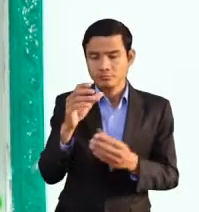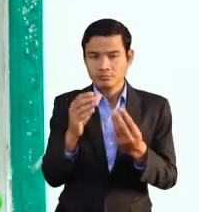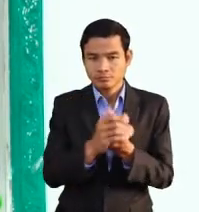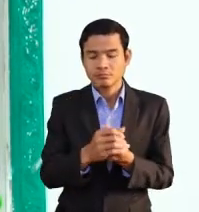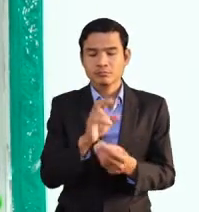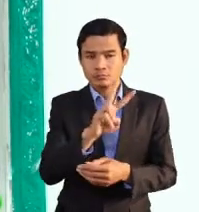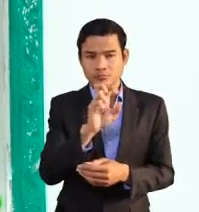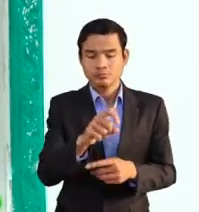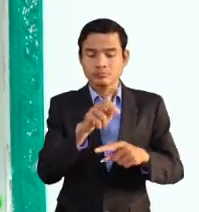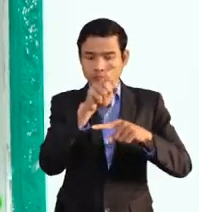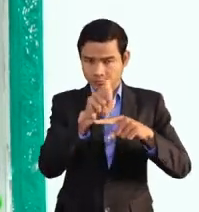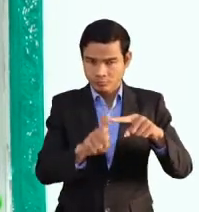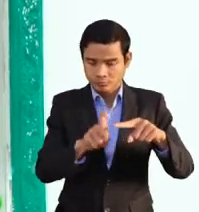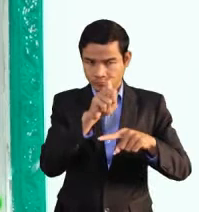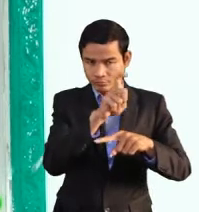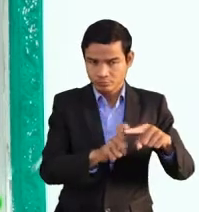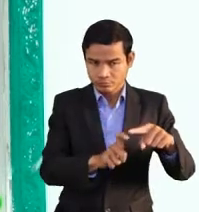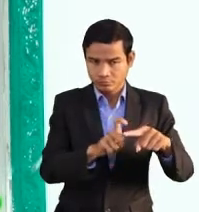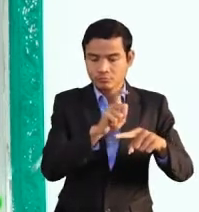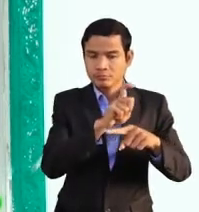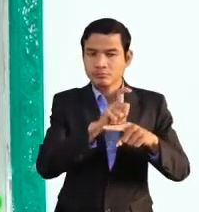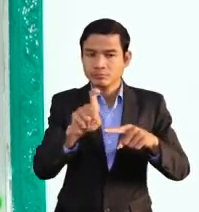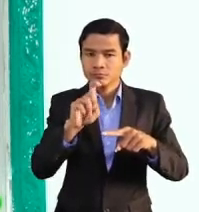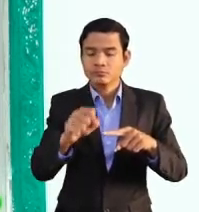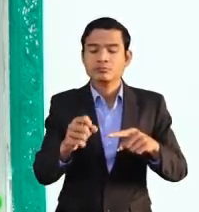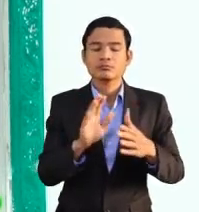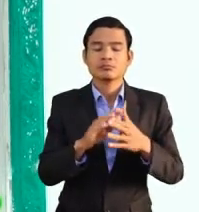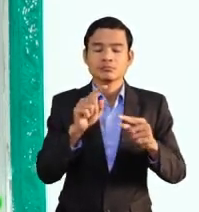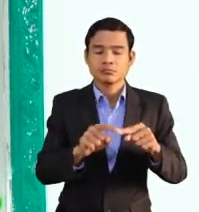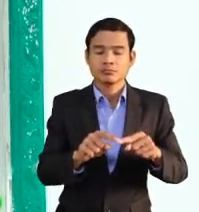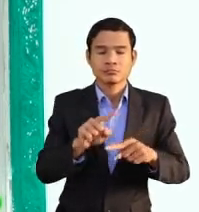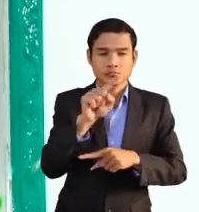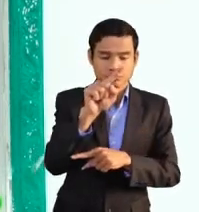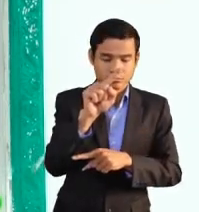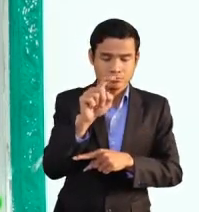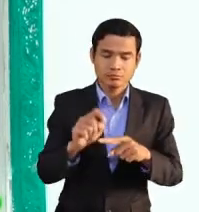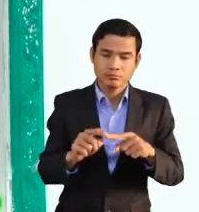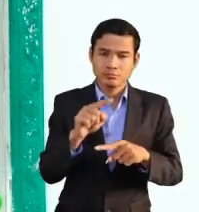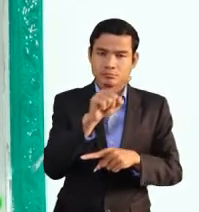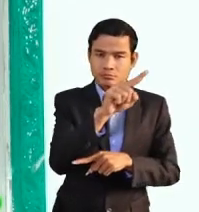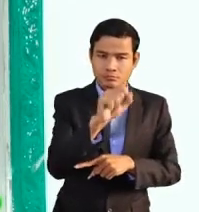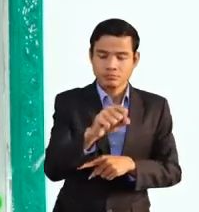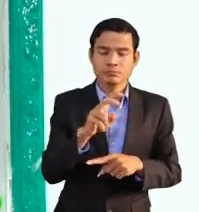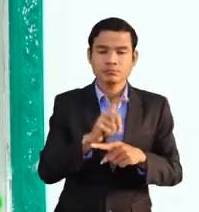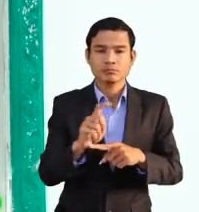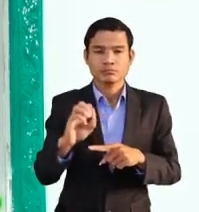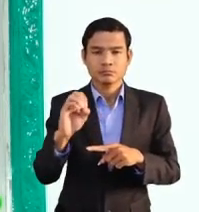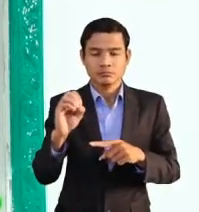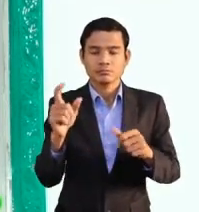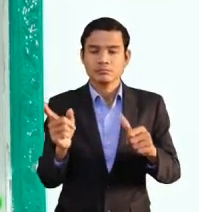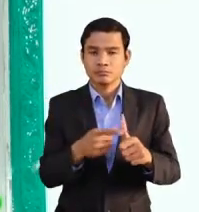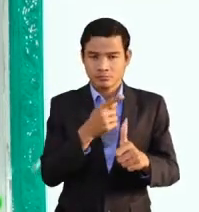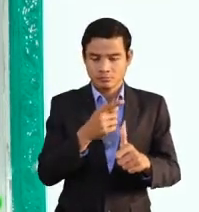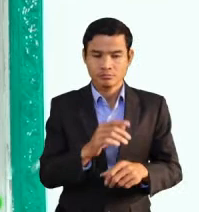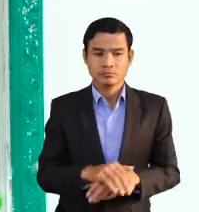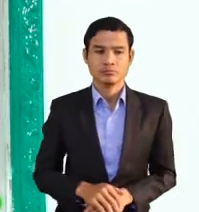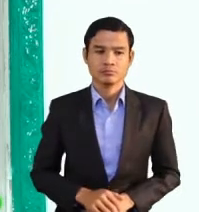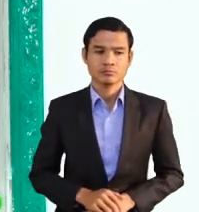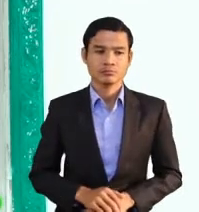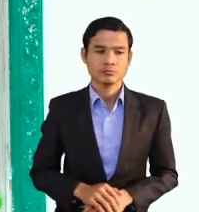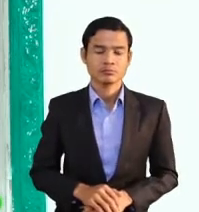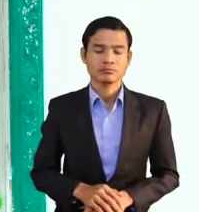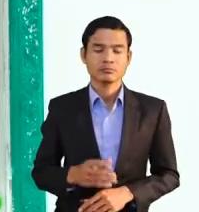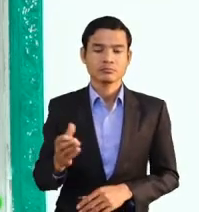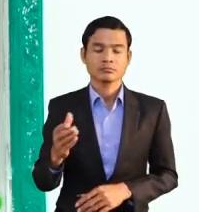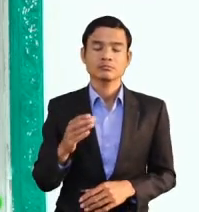phí ở trời tám tùng hai dương hai con bị cáo lang từ lứa đã chập đám bị tôn rỉ mồn cha